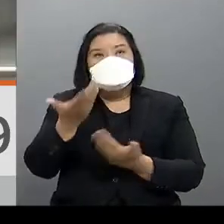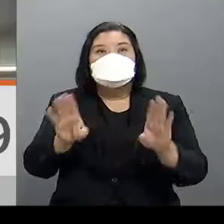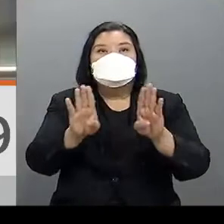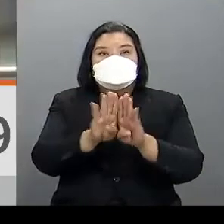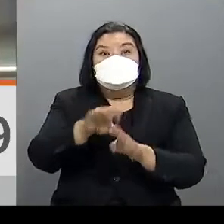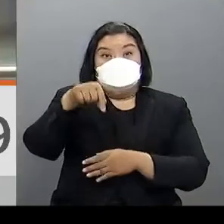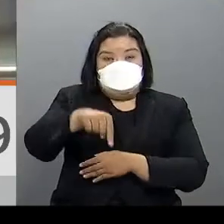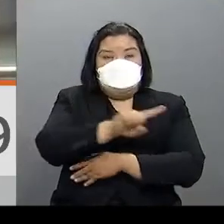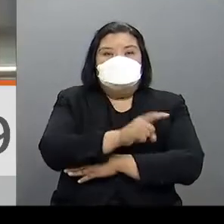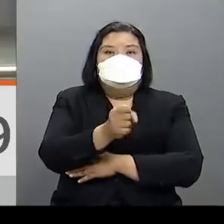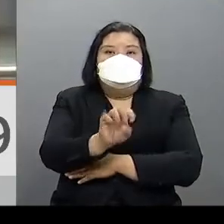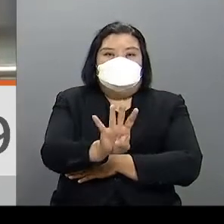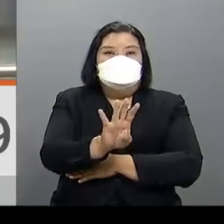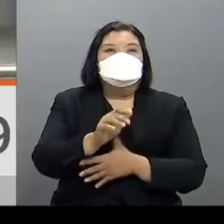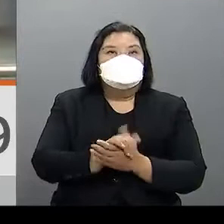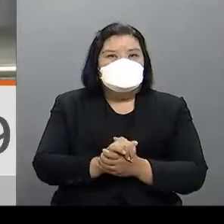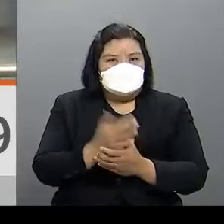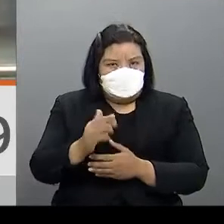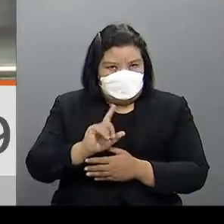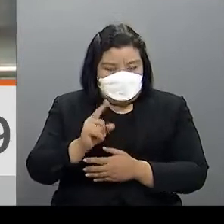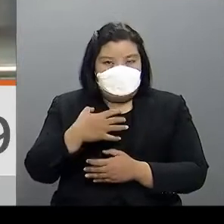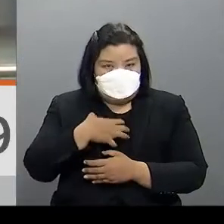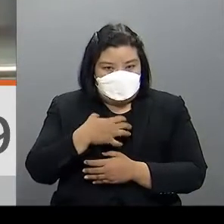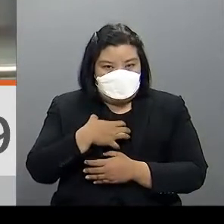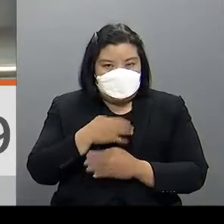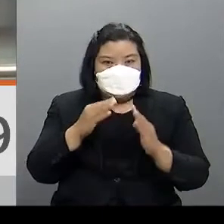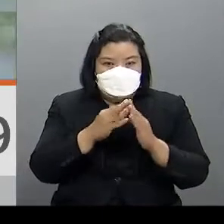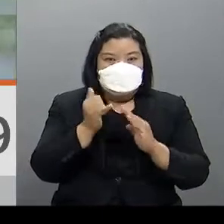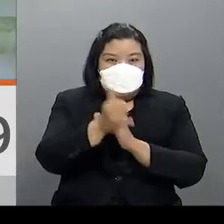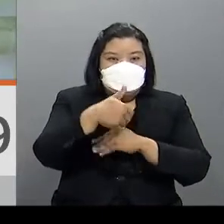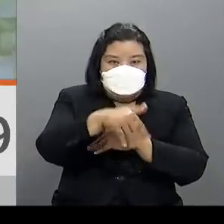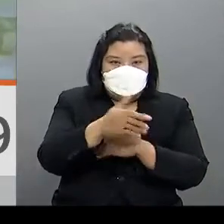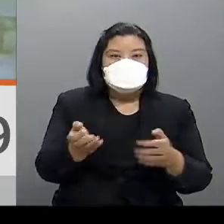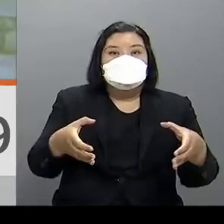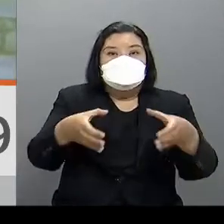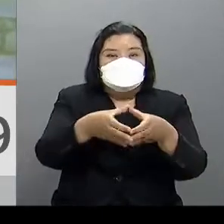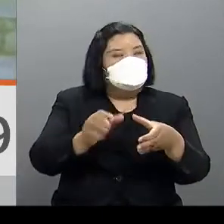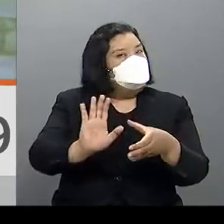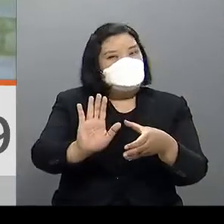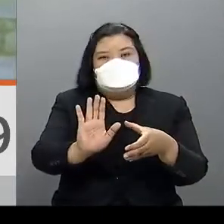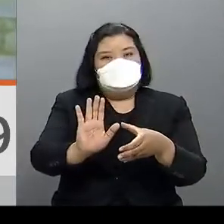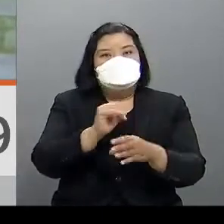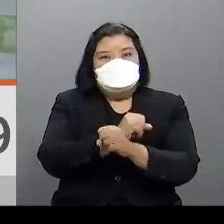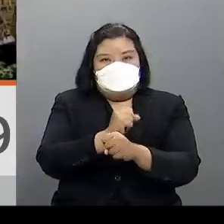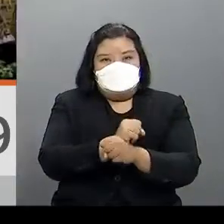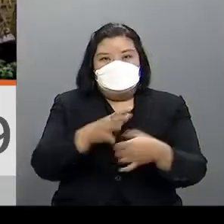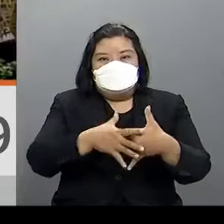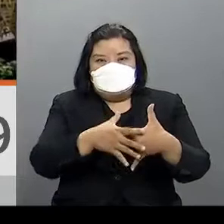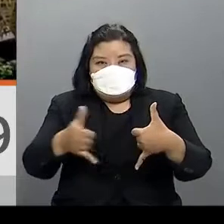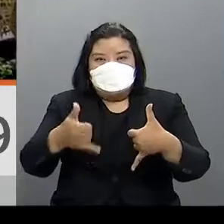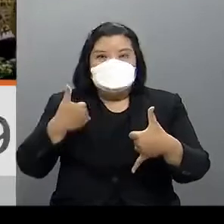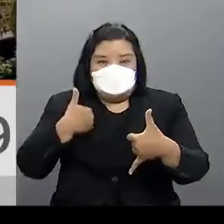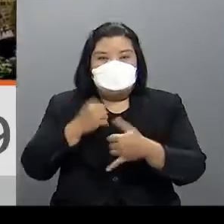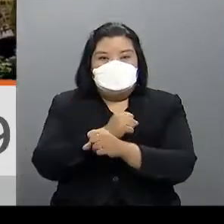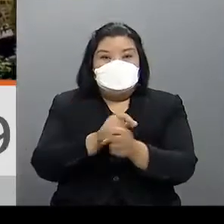วันโดยให้งดการเดินทางเข้าออกและห้ามทำกิจกรรมรวมกลุ่มเพื่อลดความเสี่ยงต่อการสัมผัสโรคและป้องกันการแพร่ระบาดของเชื้อไว